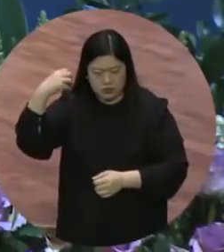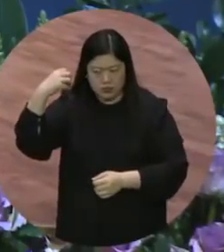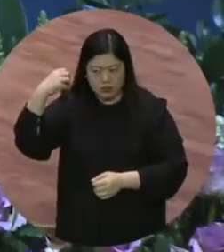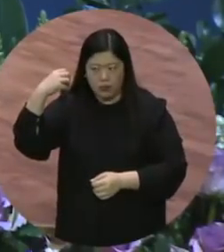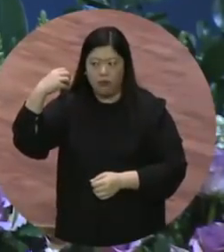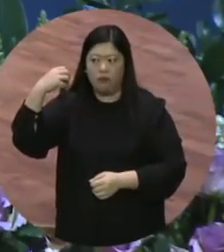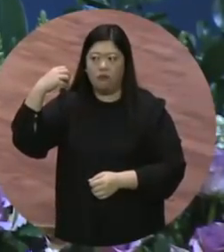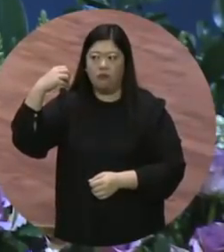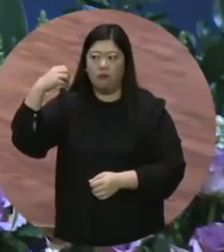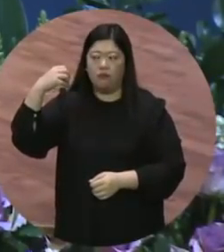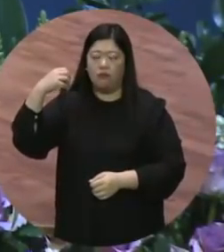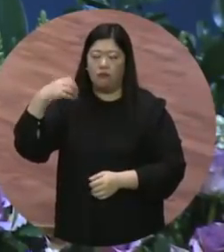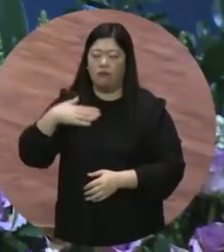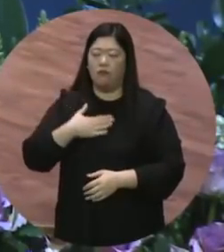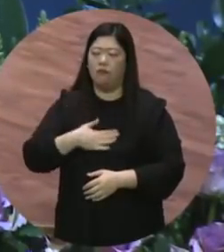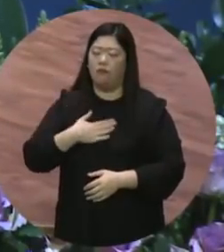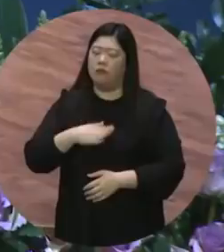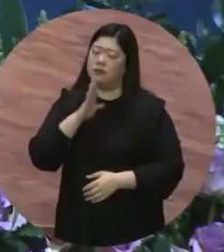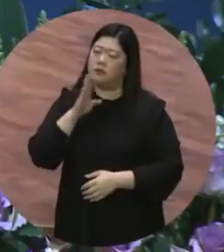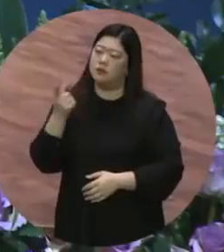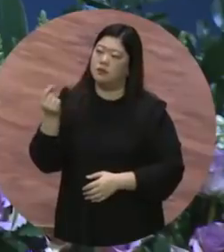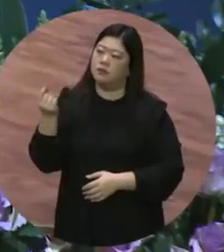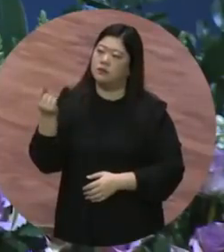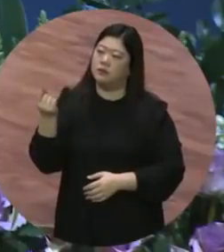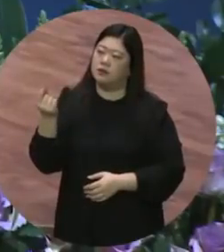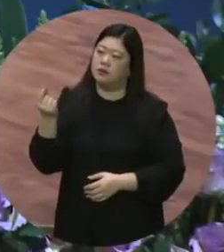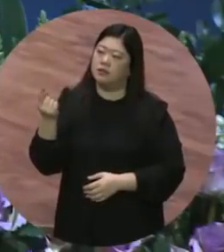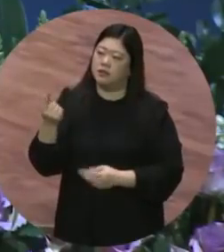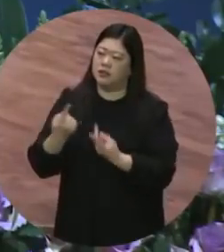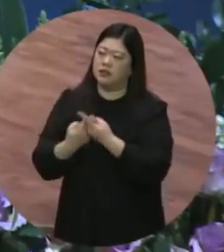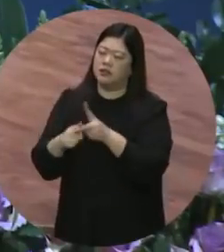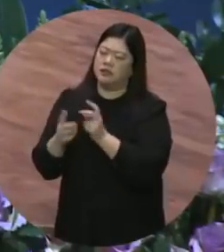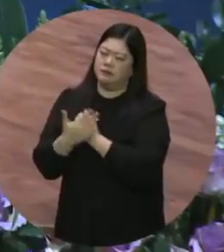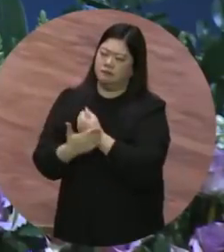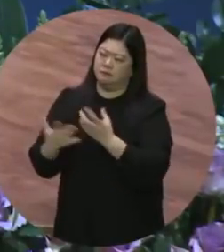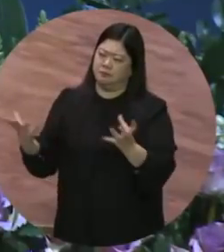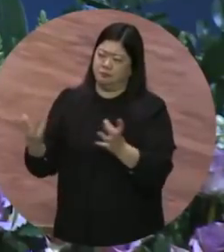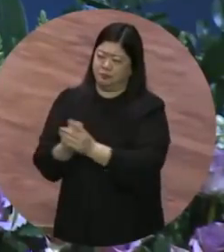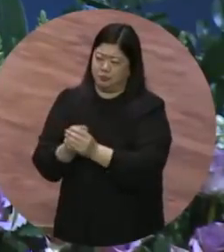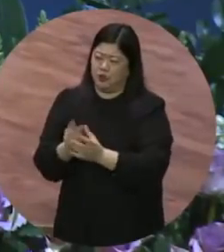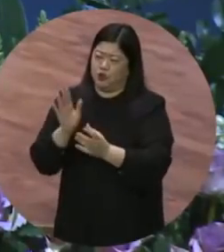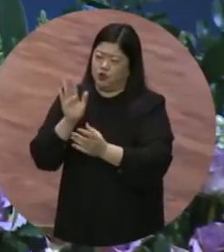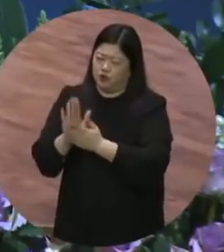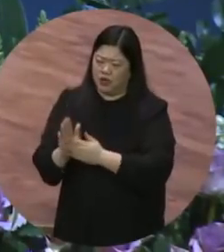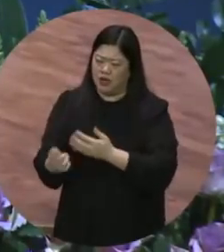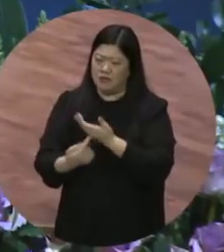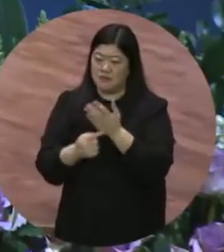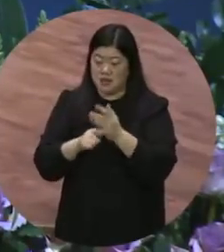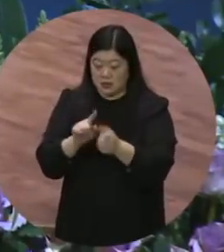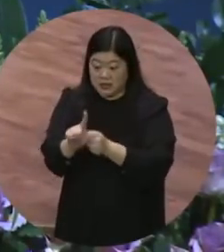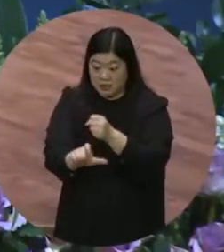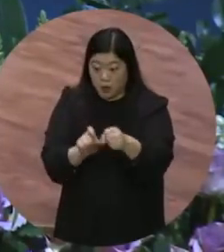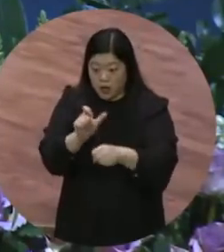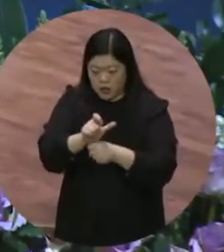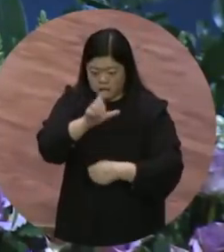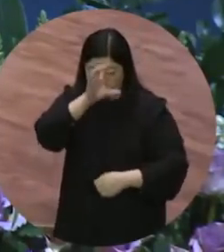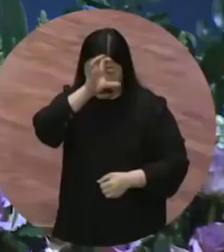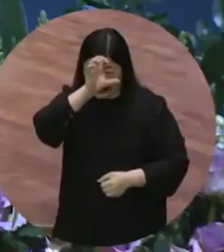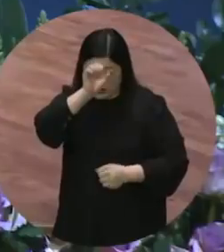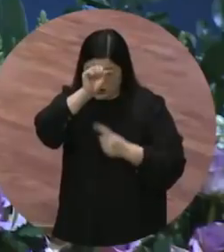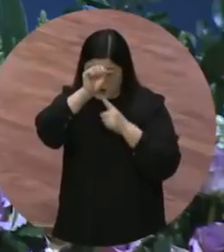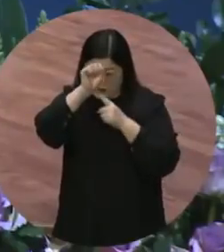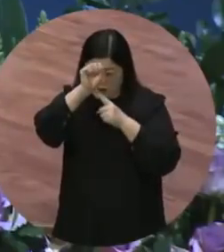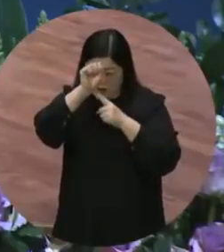그리스도의 하나님의 말씀이 들려주고 굳었던 두 다리 각인된 두 다리가